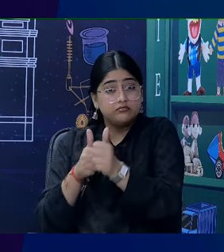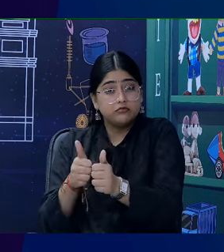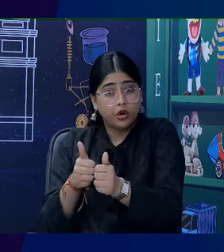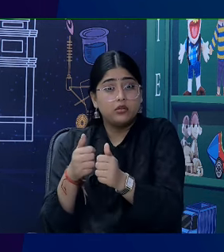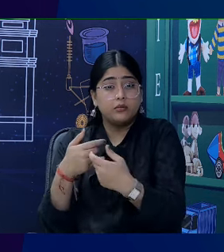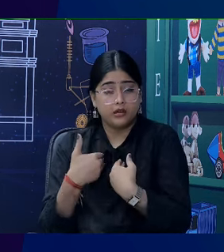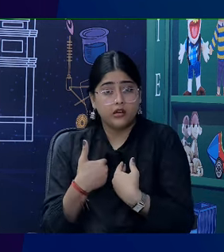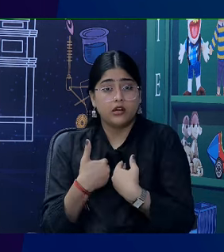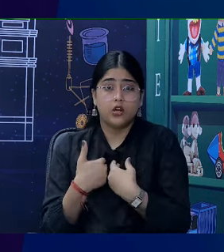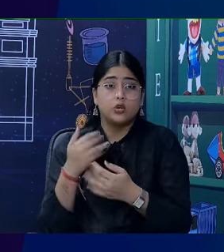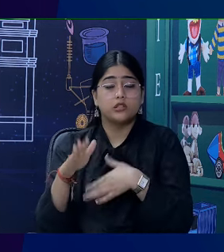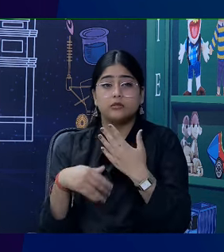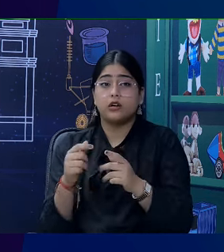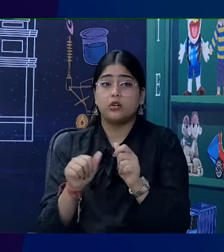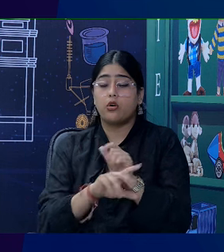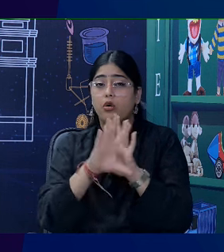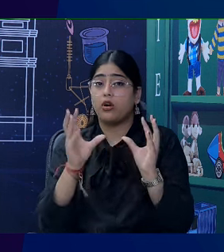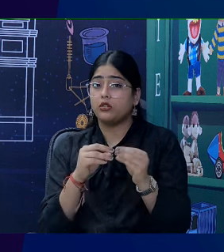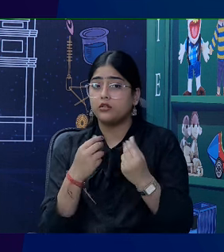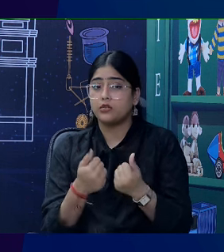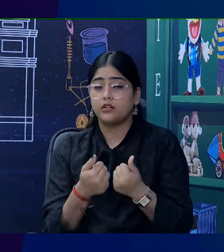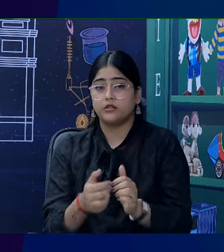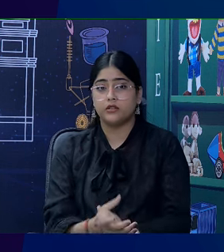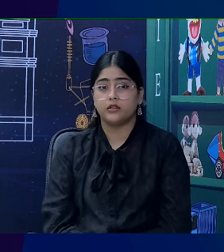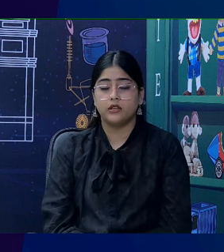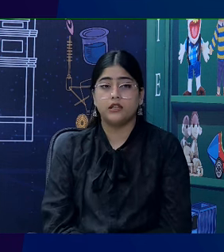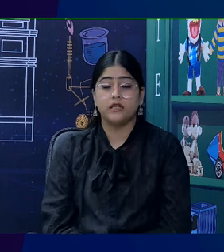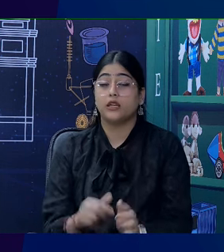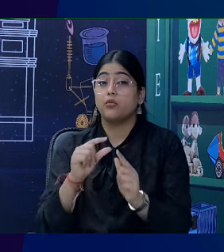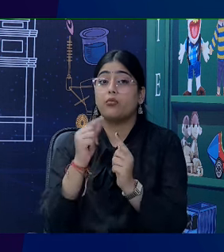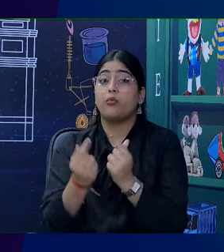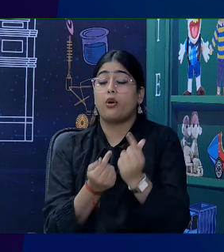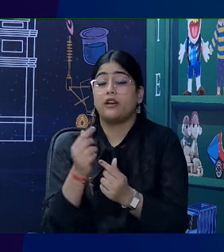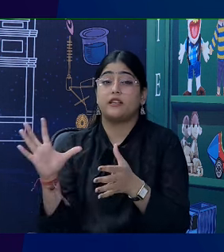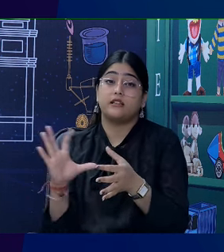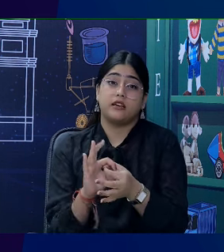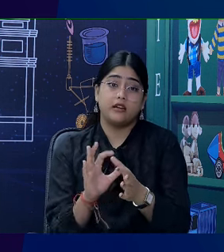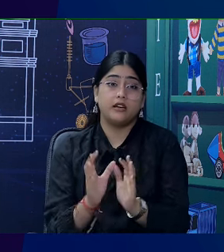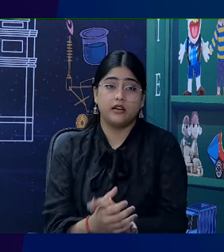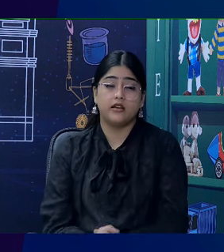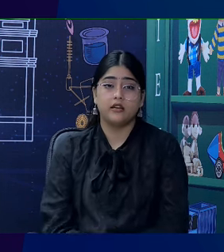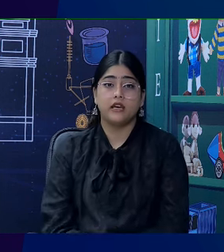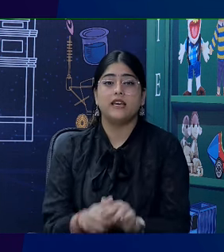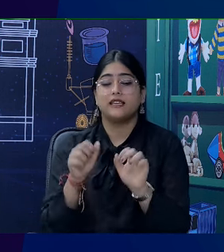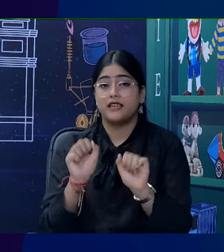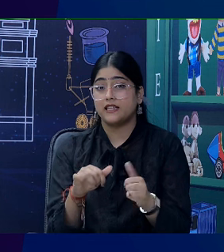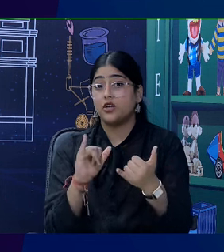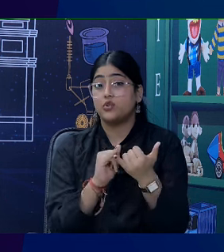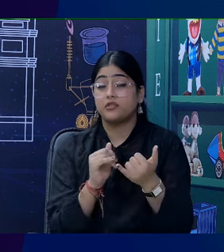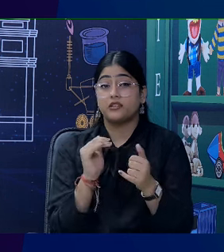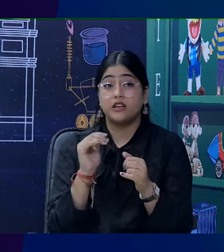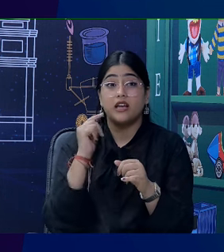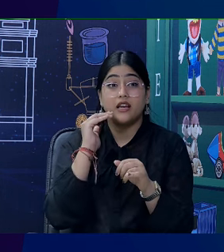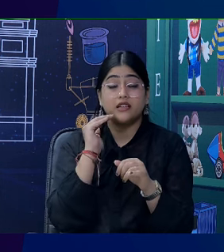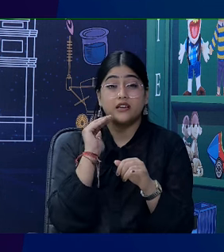अच्छी तरह से हो जाएगा यानी एक स्टेटस्ट मूव की तरह देख सकते हैं राजनीतिक मूव हां ये कभी बोला ना कि उसके सोशल और जो राजनीतिक जो इशू बढ़ने लगे